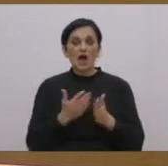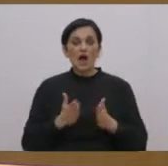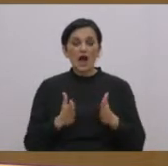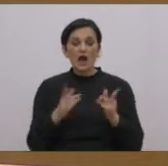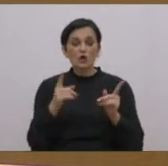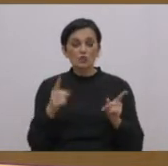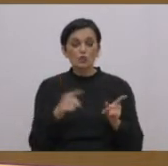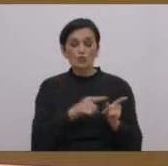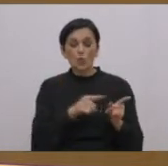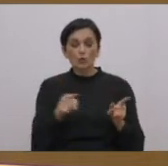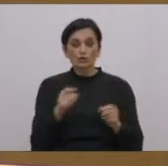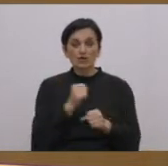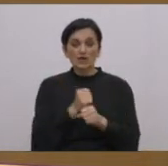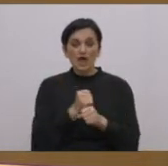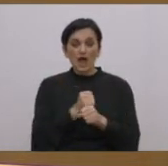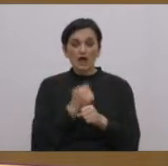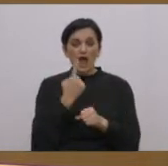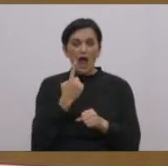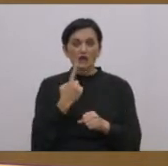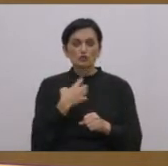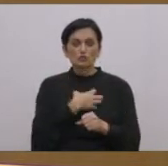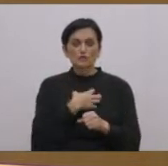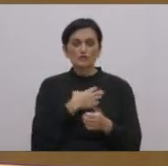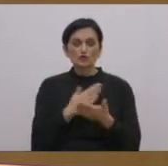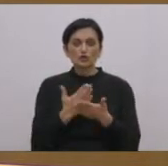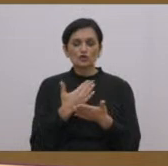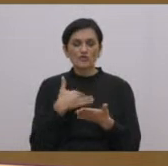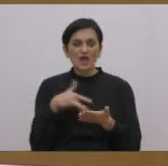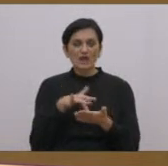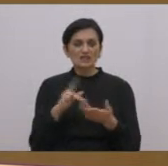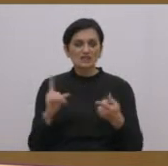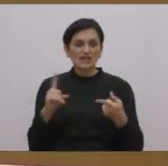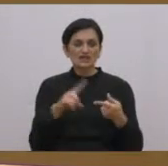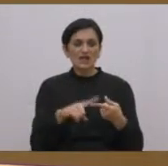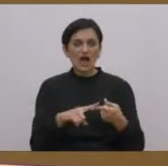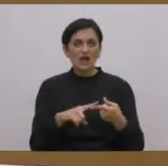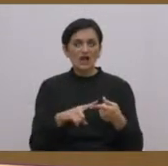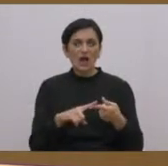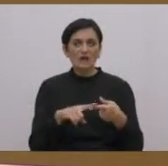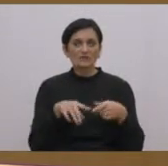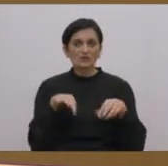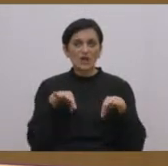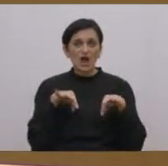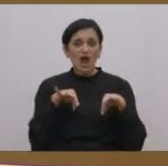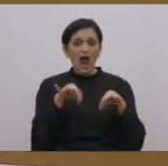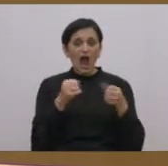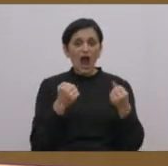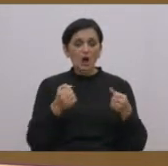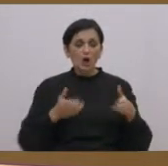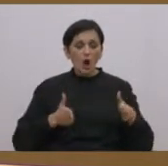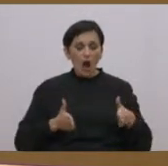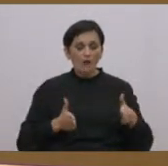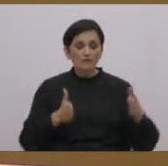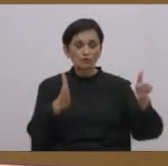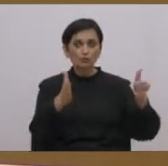monacoitiz găkete baromeli cert. Mișnulovania ce știu ni calac își dă avșii rebs. Autoban thanda amiti, cani